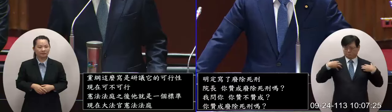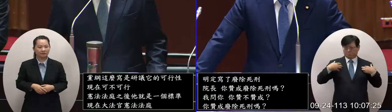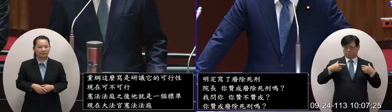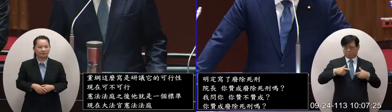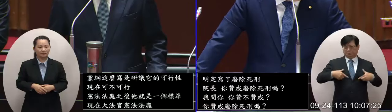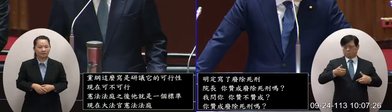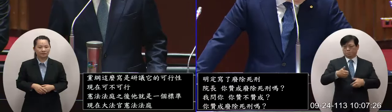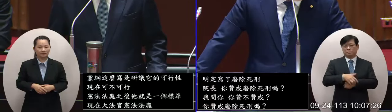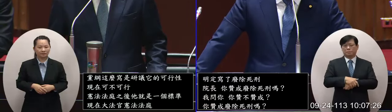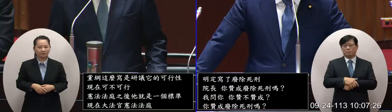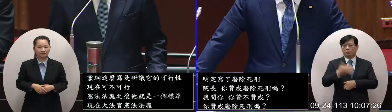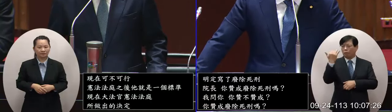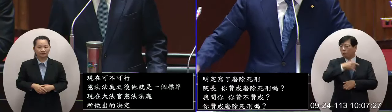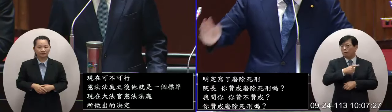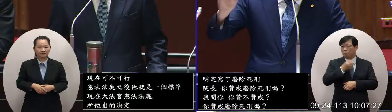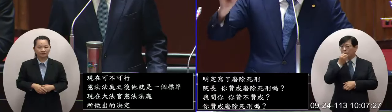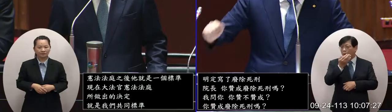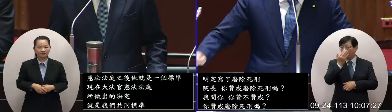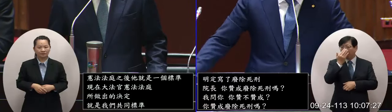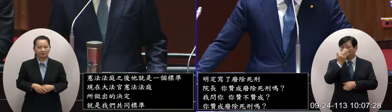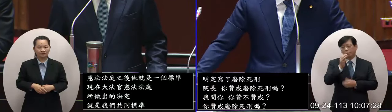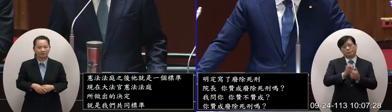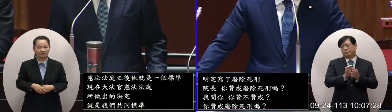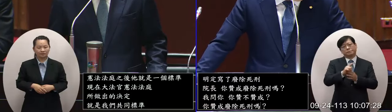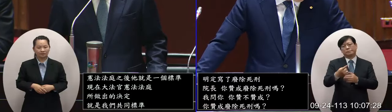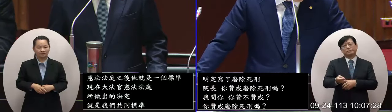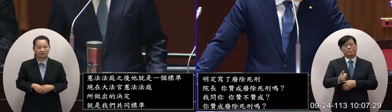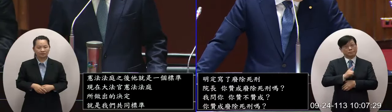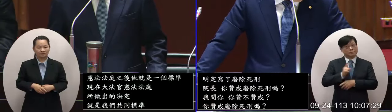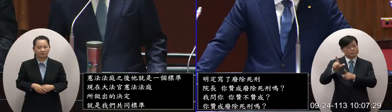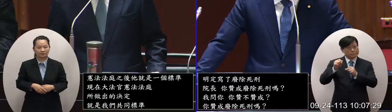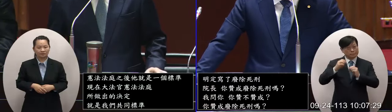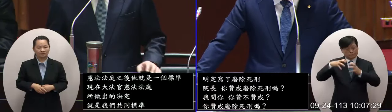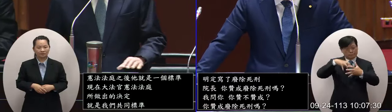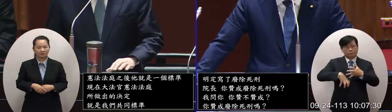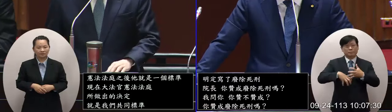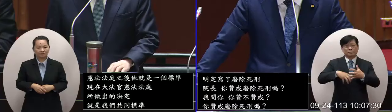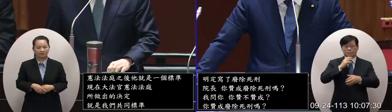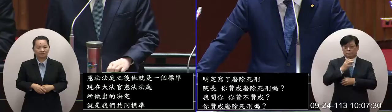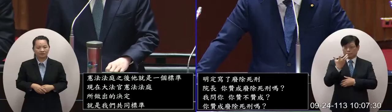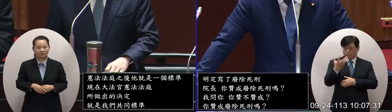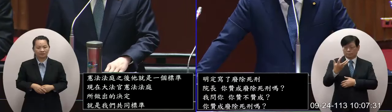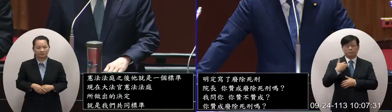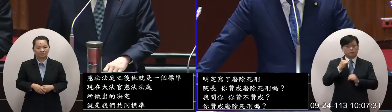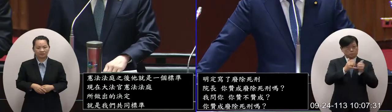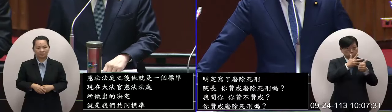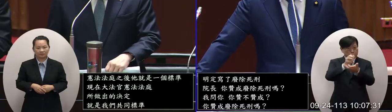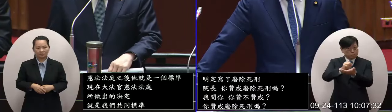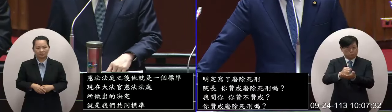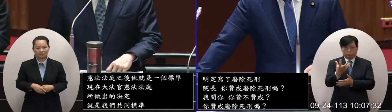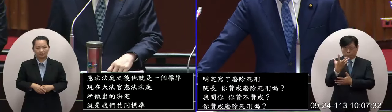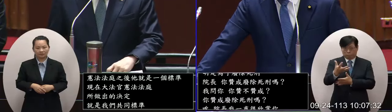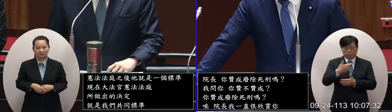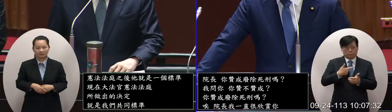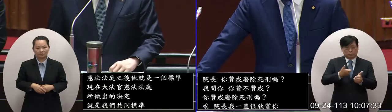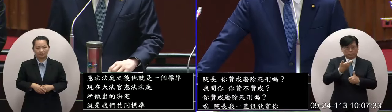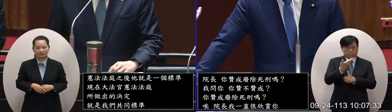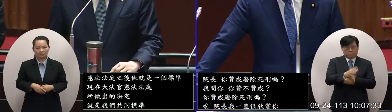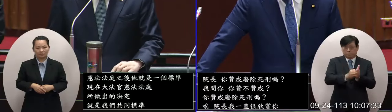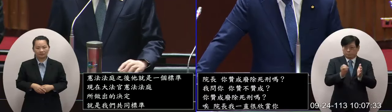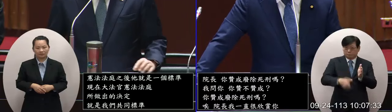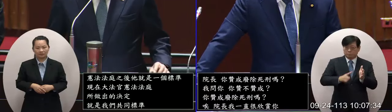人。连这句话都答不出来，没有，那我就问你下一题。你知道依照国内目前的多项民调，多数人赞成废除死刑还是